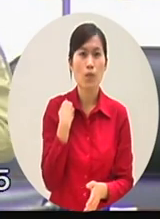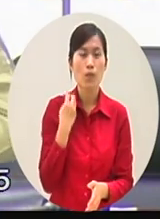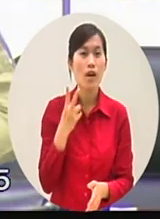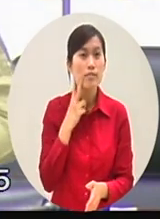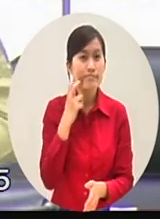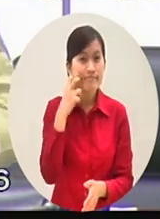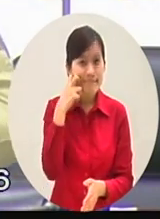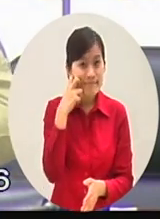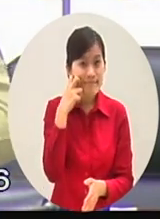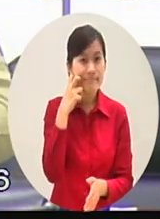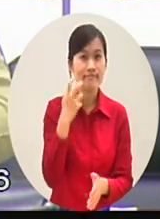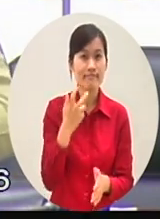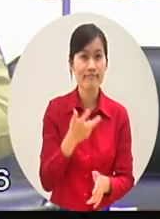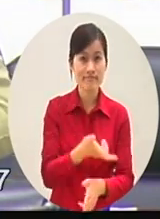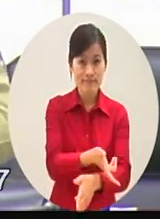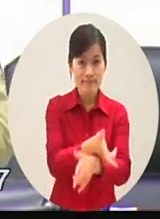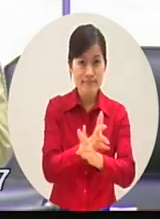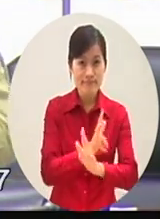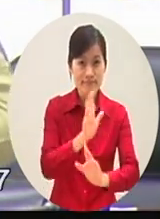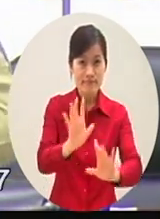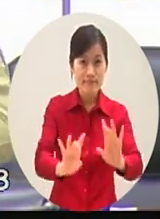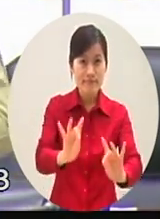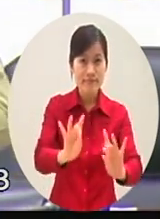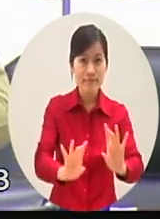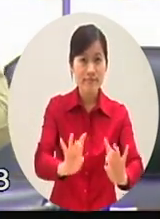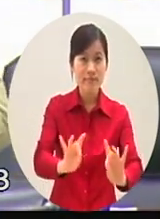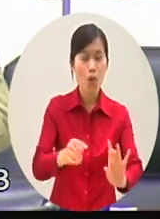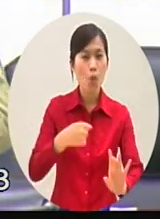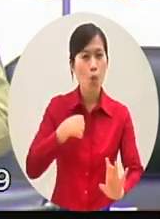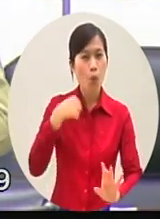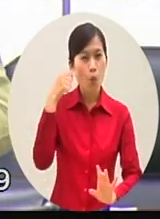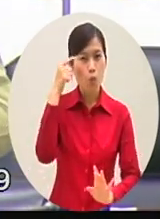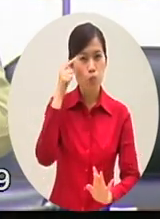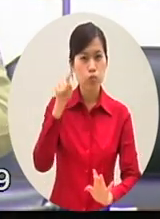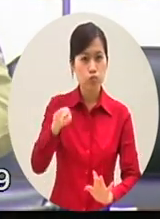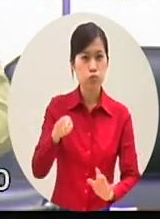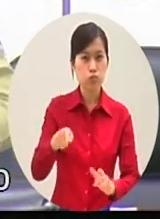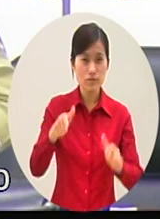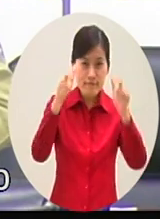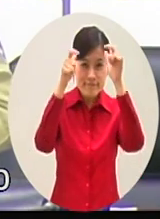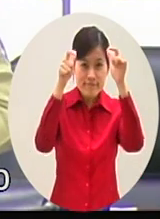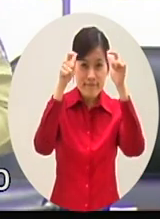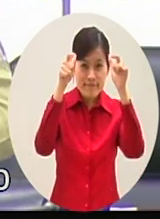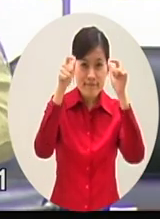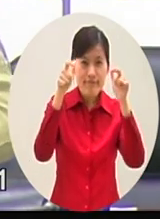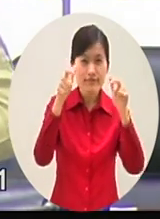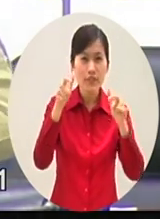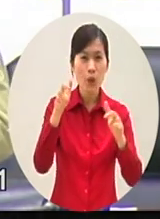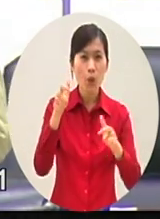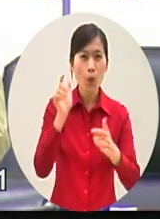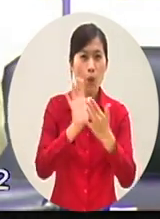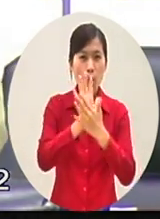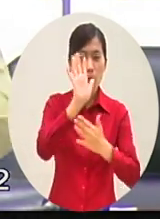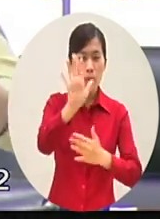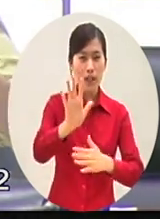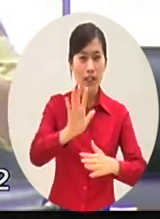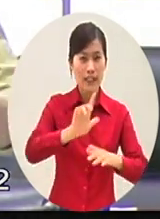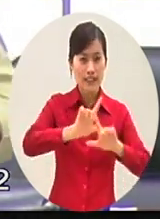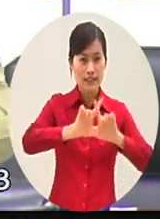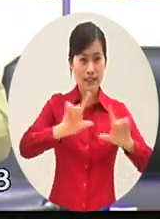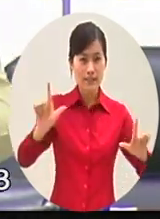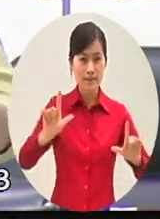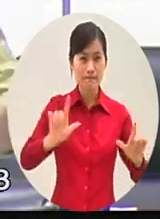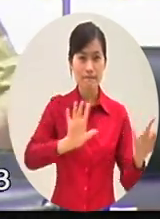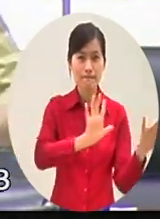色。所以吼，这个我感觉是吼，咱大高雄市未来有一个足大的景点。因为为什么？因为它结合